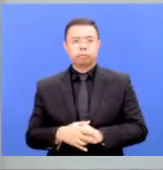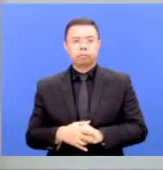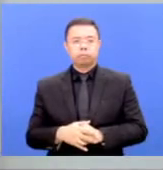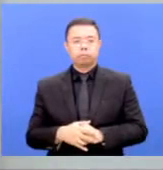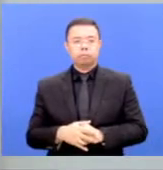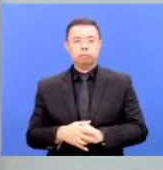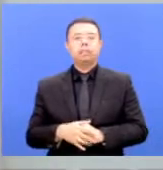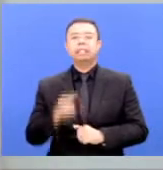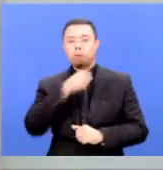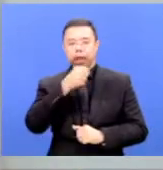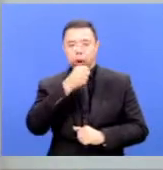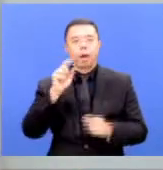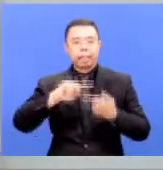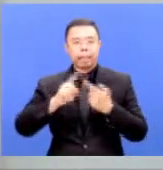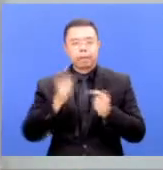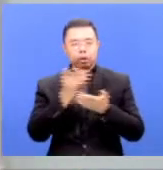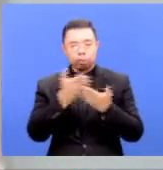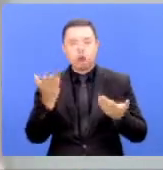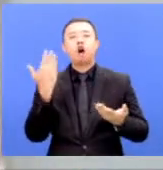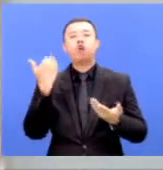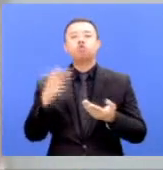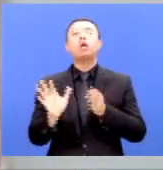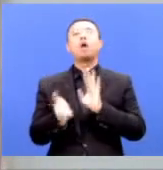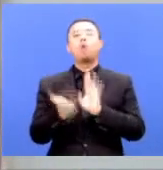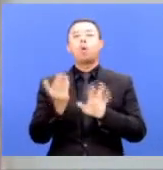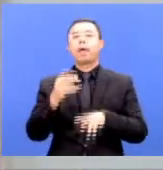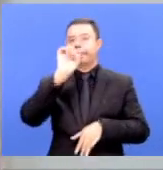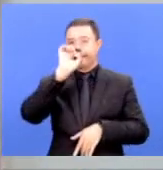Media, kan saya sudah berkali-kali bilang,